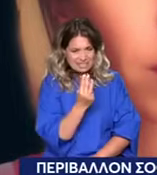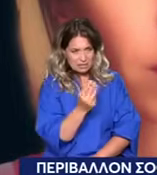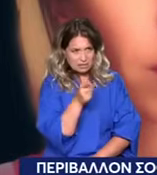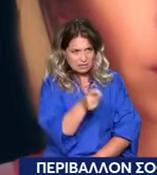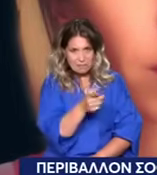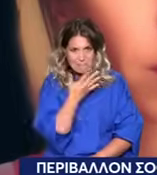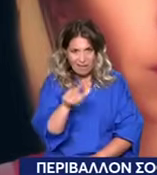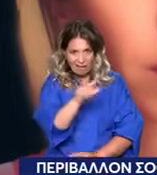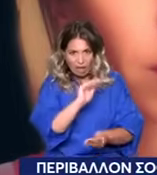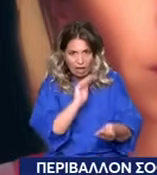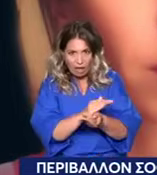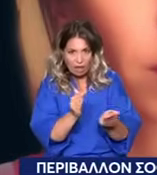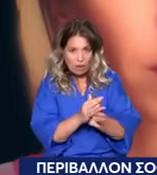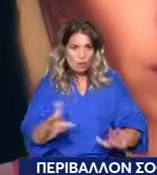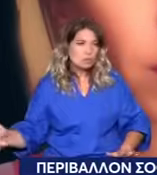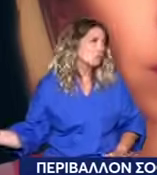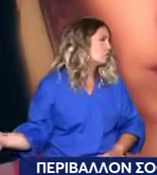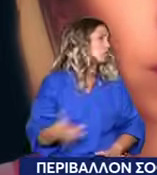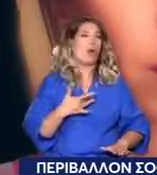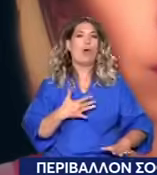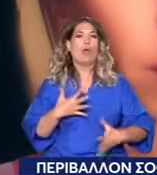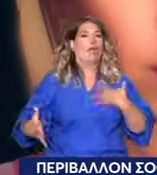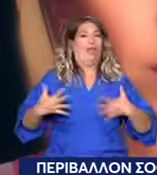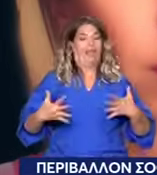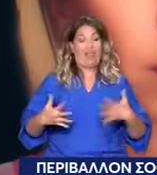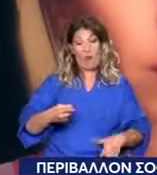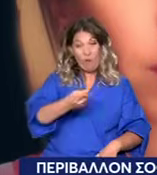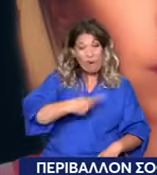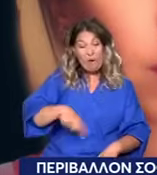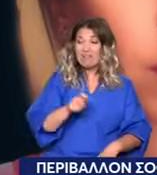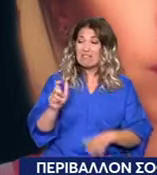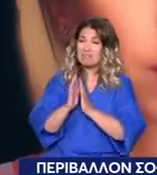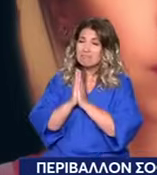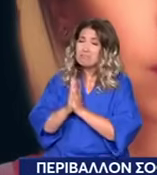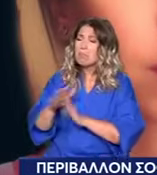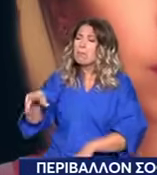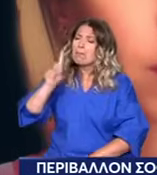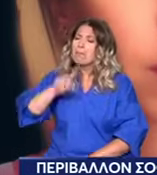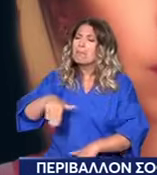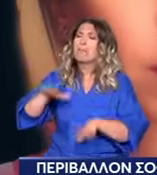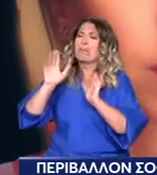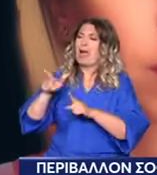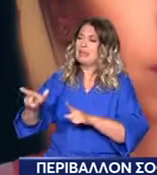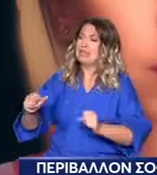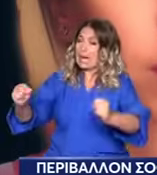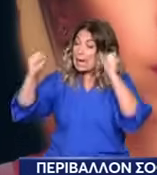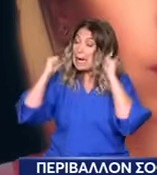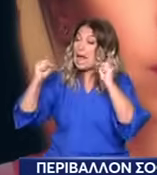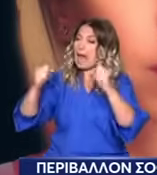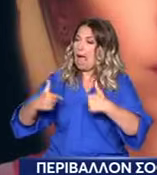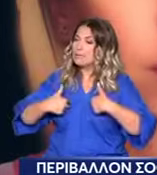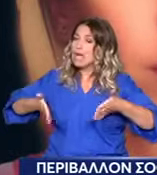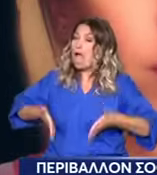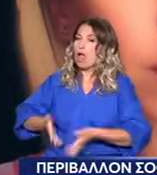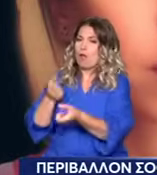πανικού. Μιλούσε με όλα τα παιδιά του γραφείου και της έστελναν μηνύματα «Κυρία Σοφία, μη σας νοιάζει τίποτα, κοιτάξτε να αναρρώσετε, εμείς είμαστε